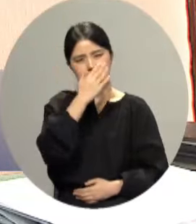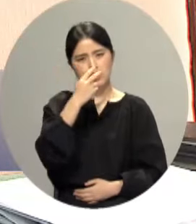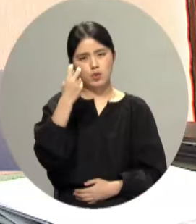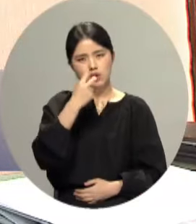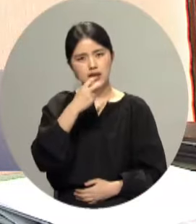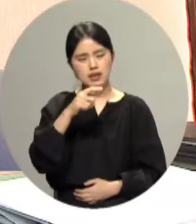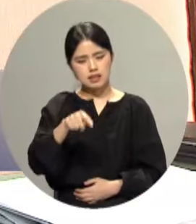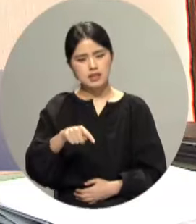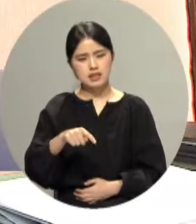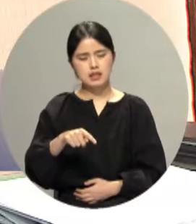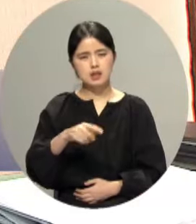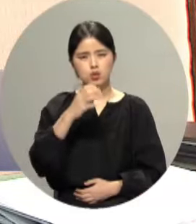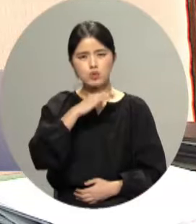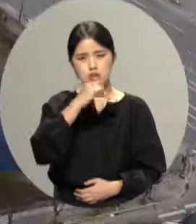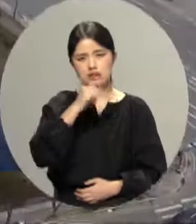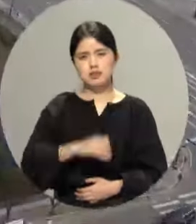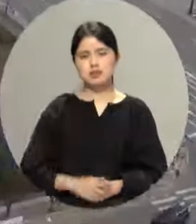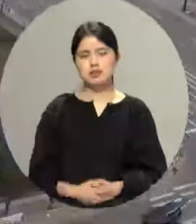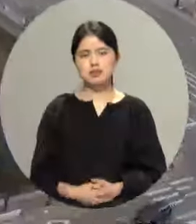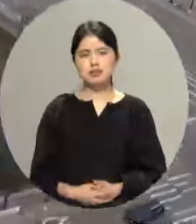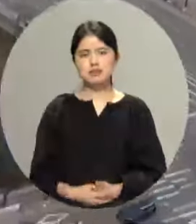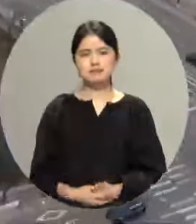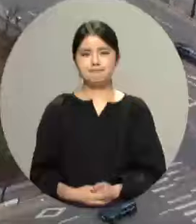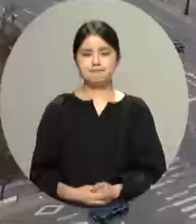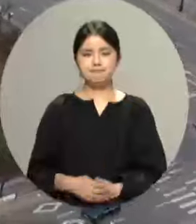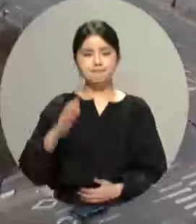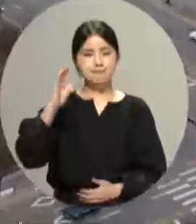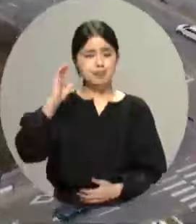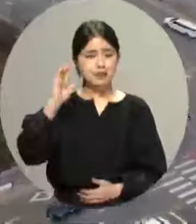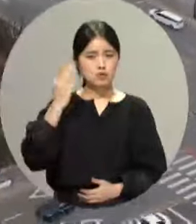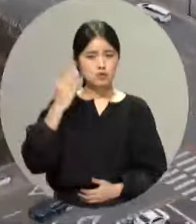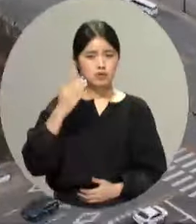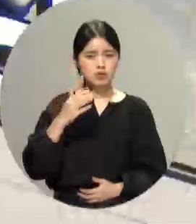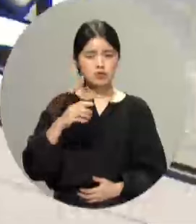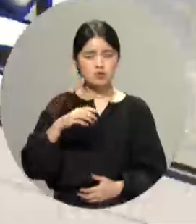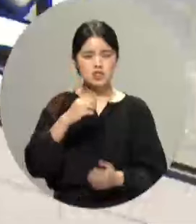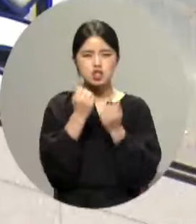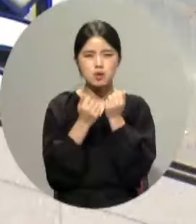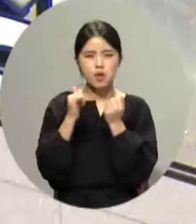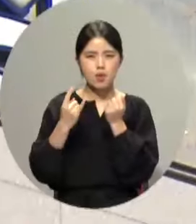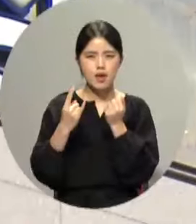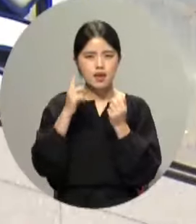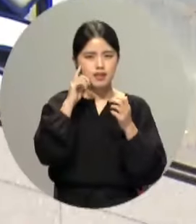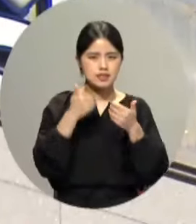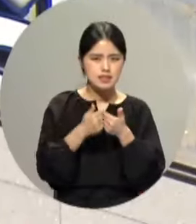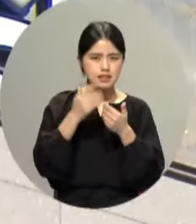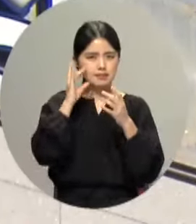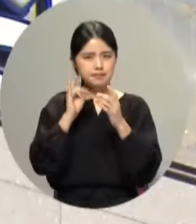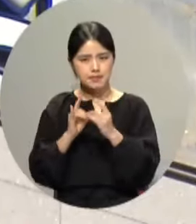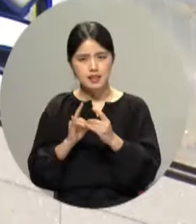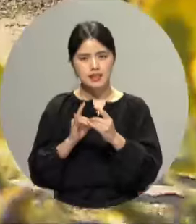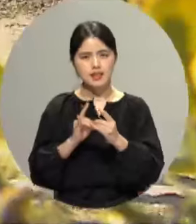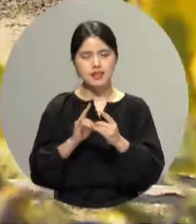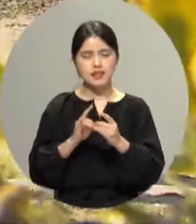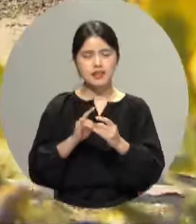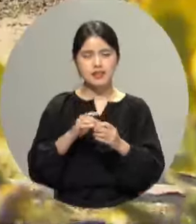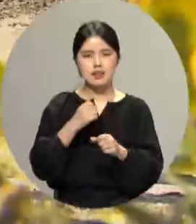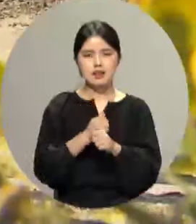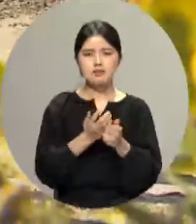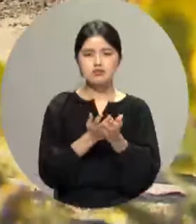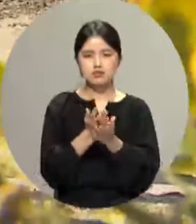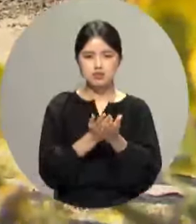관리하는 것이 좀 더 효율적이라고 봐야죠 최근에서야 주민 설명회를 열어 찬반 여론을 수렴한 군산시는 조경수